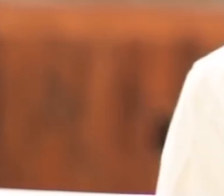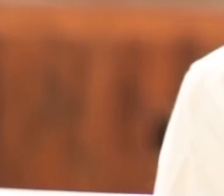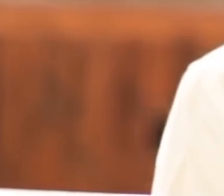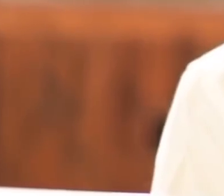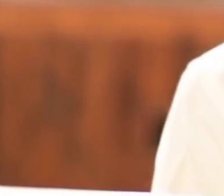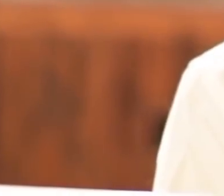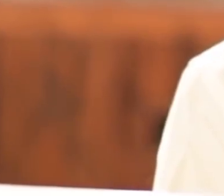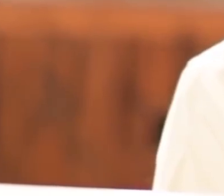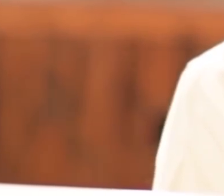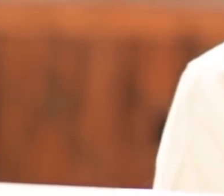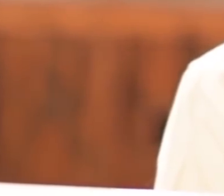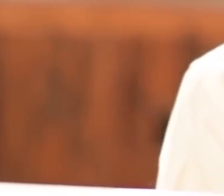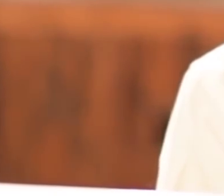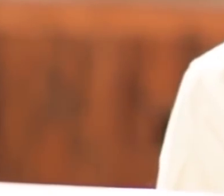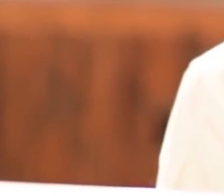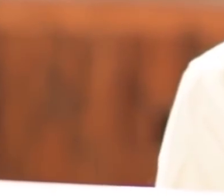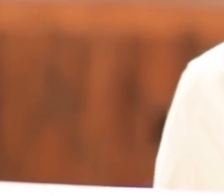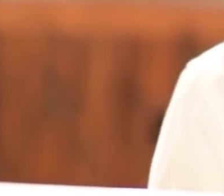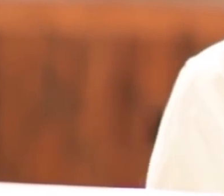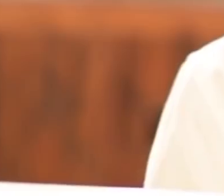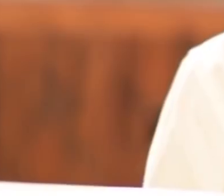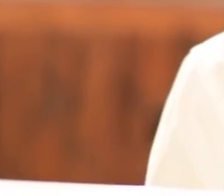चुका ना सकूंगा